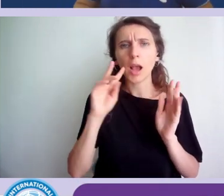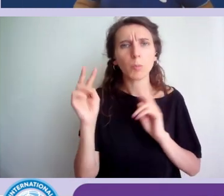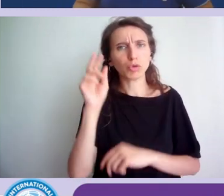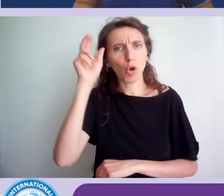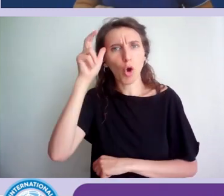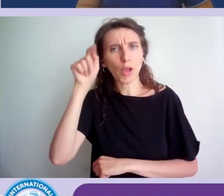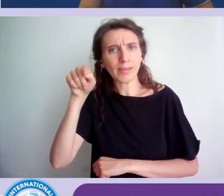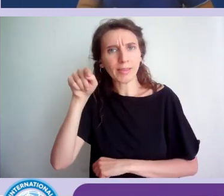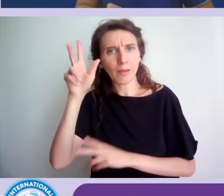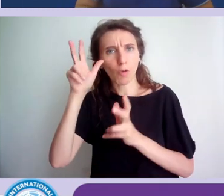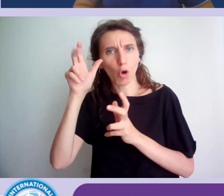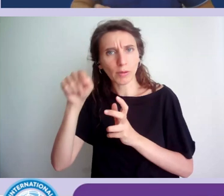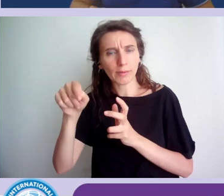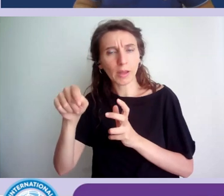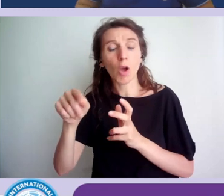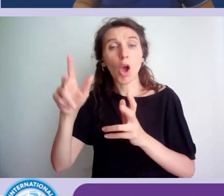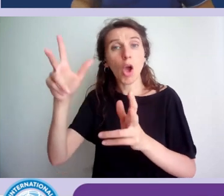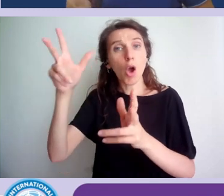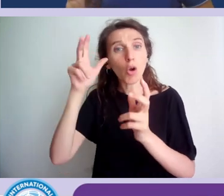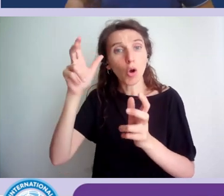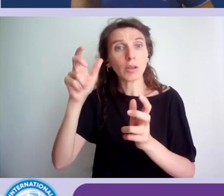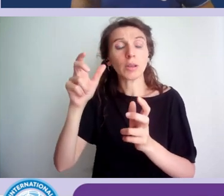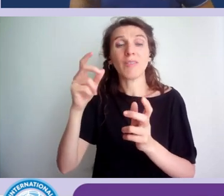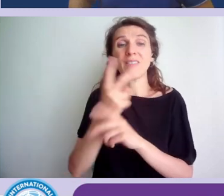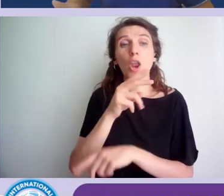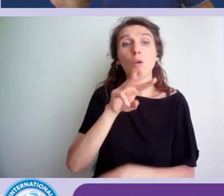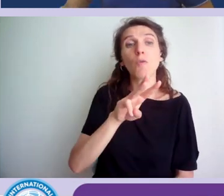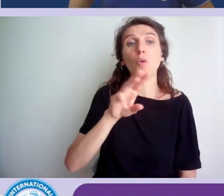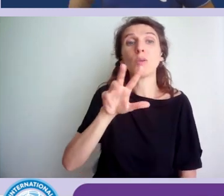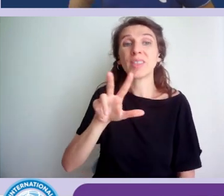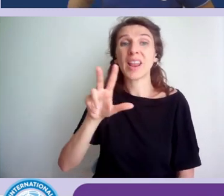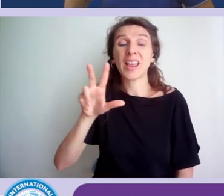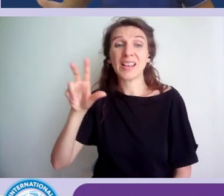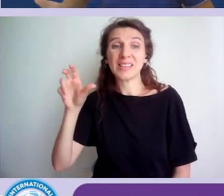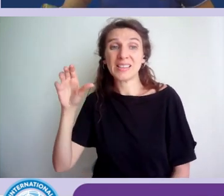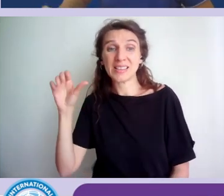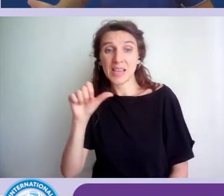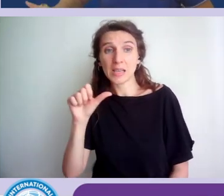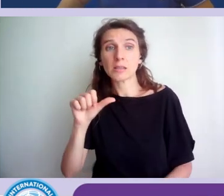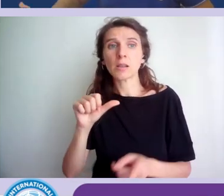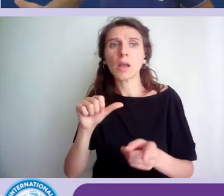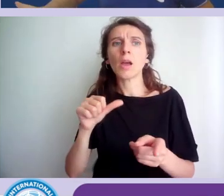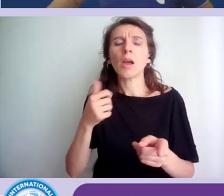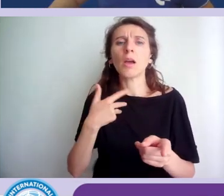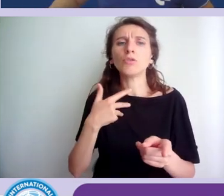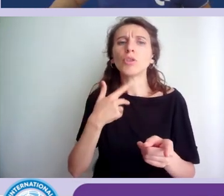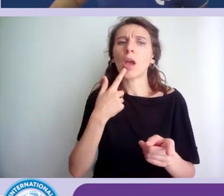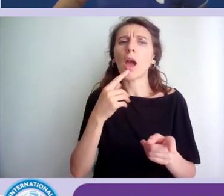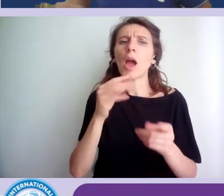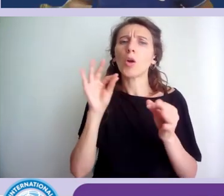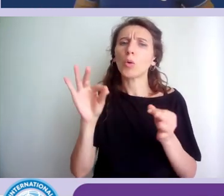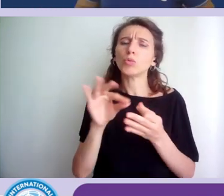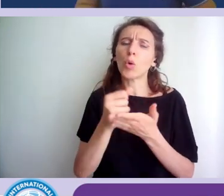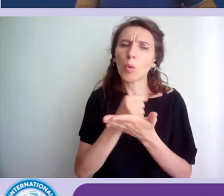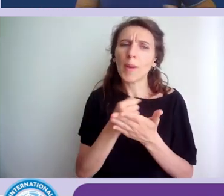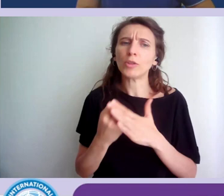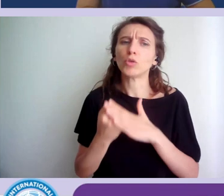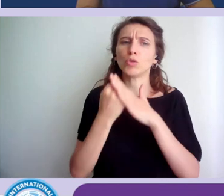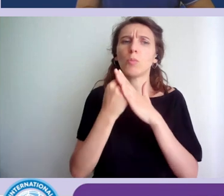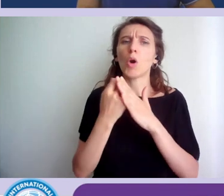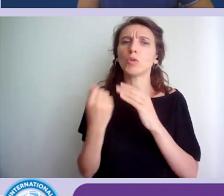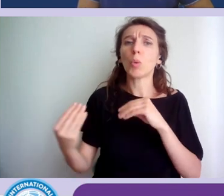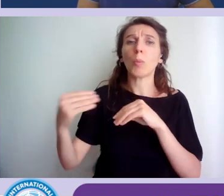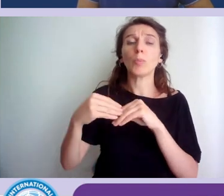cognitiva Anche se per la parte cognitiva il v3c Sta definendo ulteriori documenti di supporto perché l'ambito